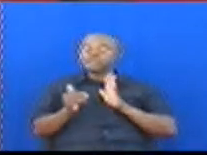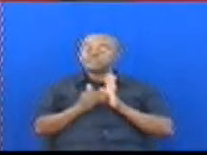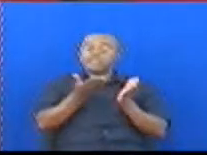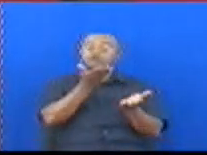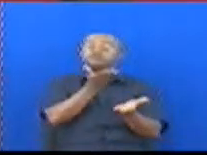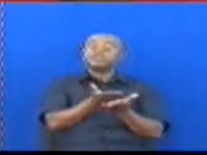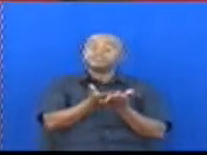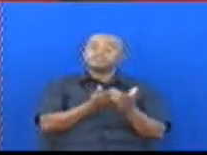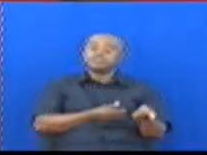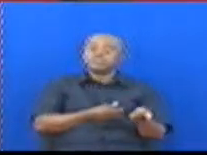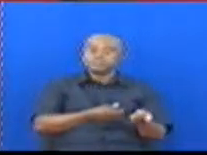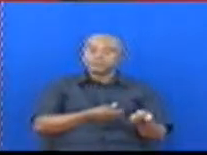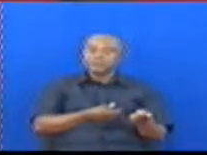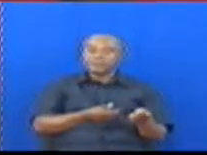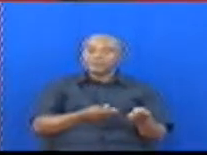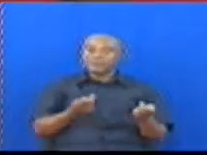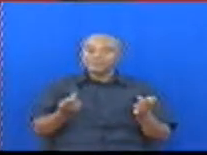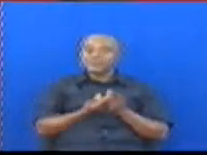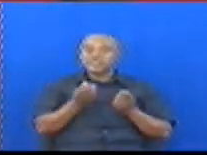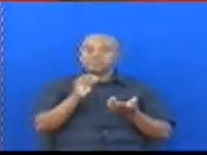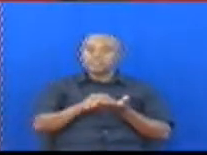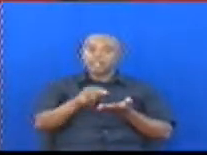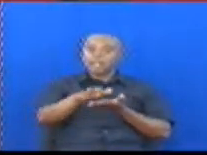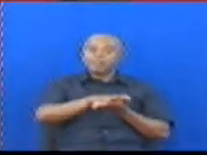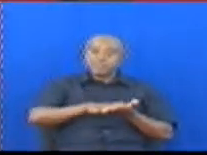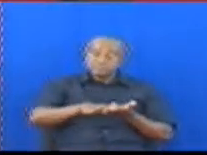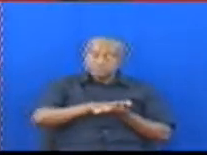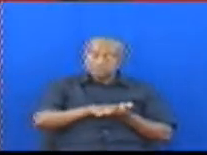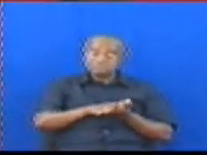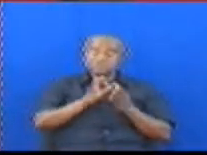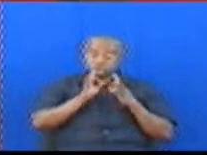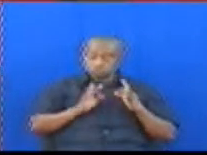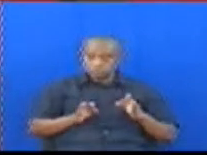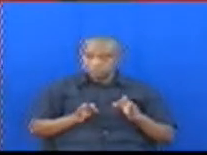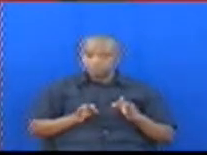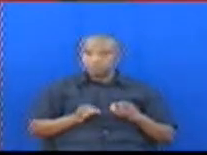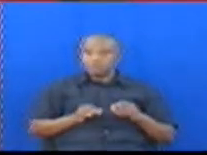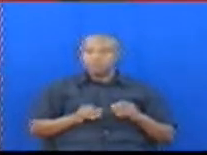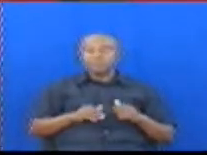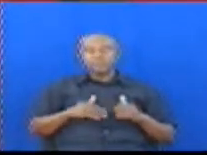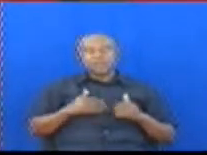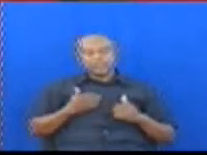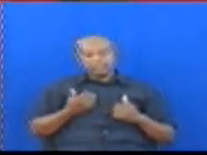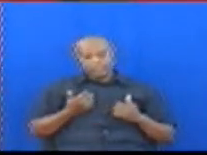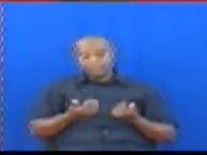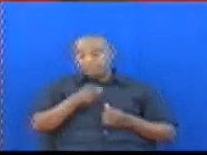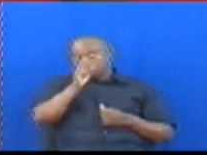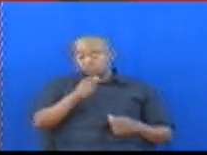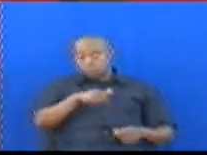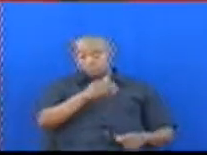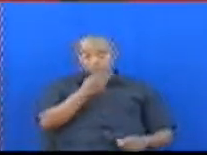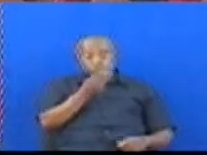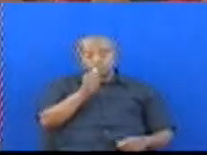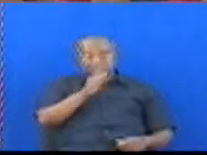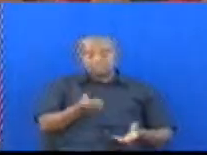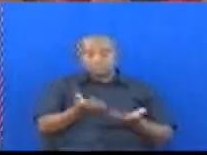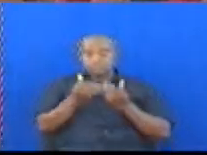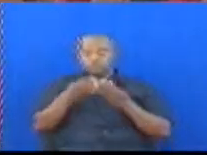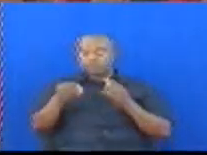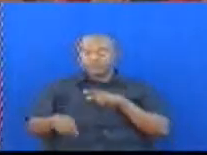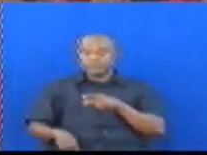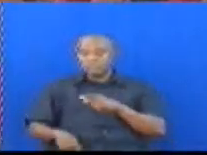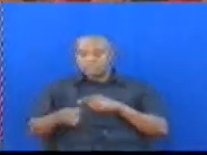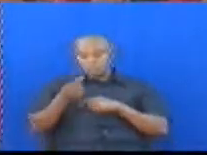yenyewe imeweka misingi ya mshtaki kuwa muathirika wa shtaka husika. Ukiangalia kwenye